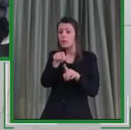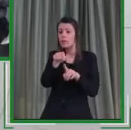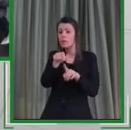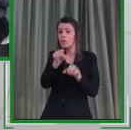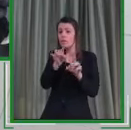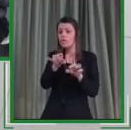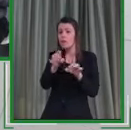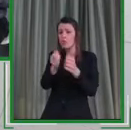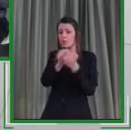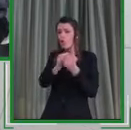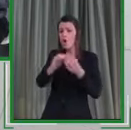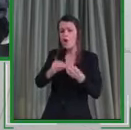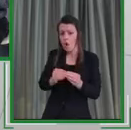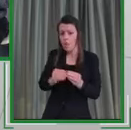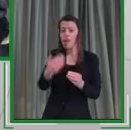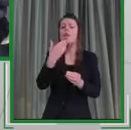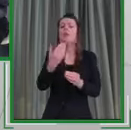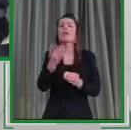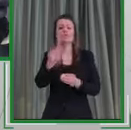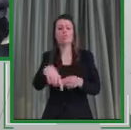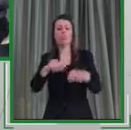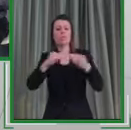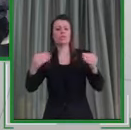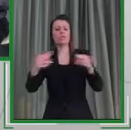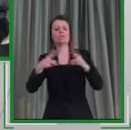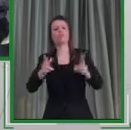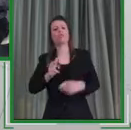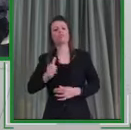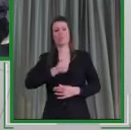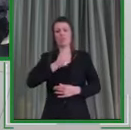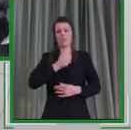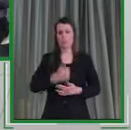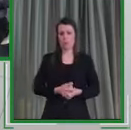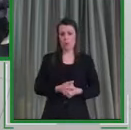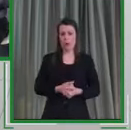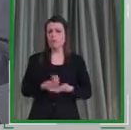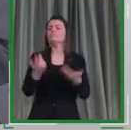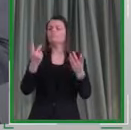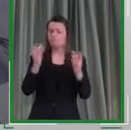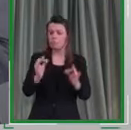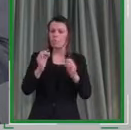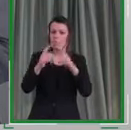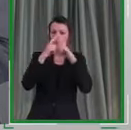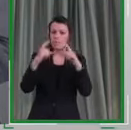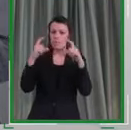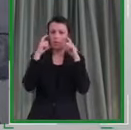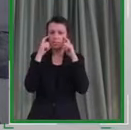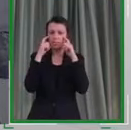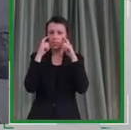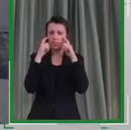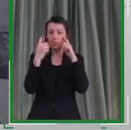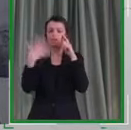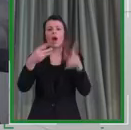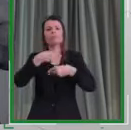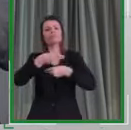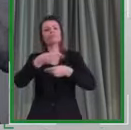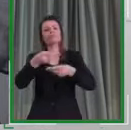i dispositivi di protezione individuale ovvero attraverso le mascherine che sono in distribuzione questa